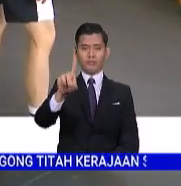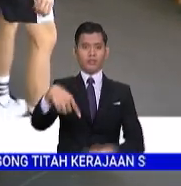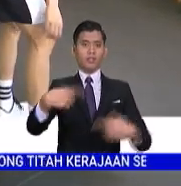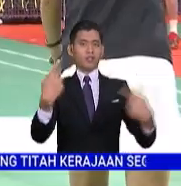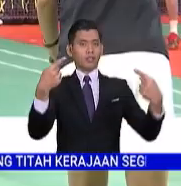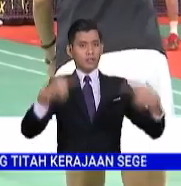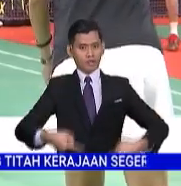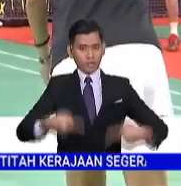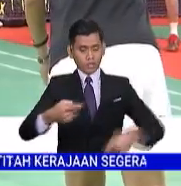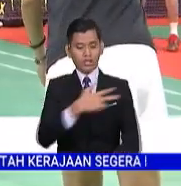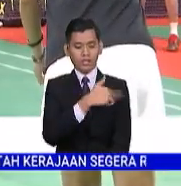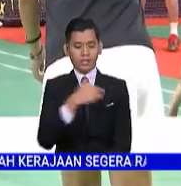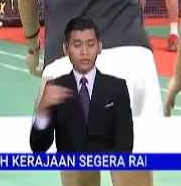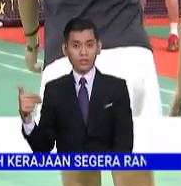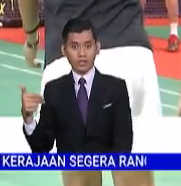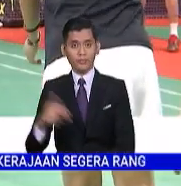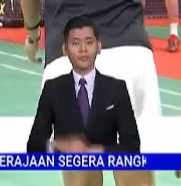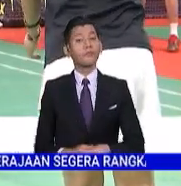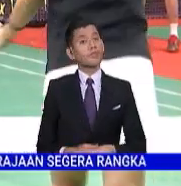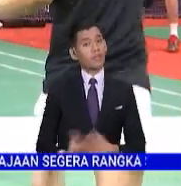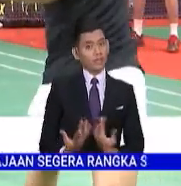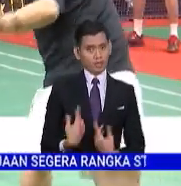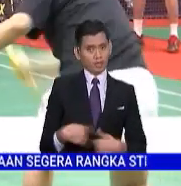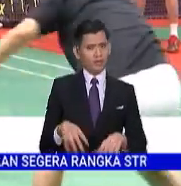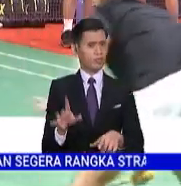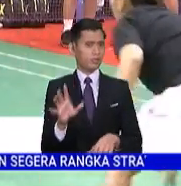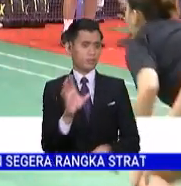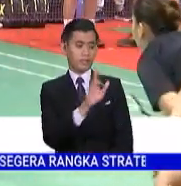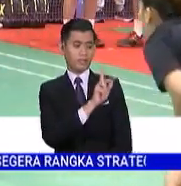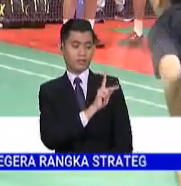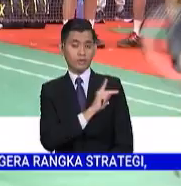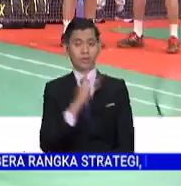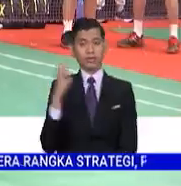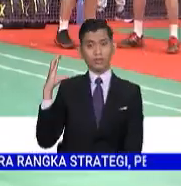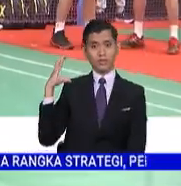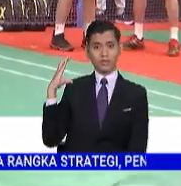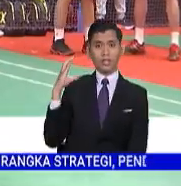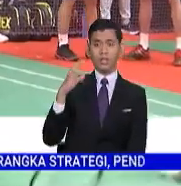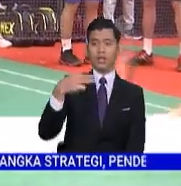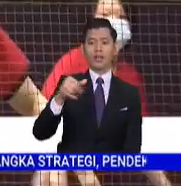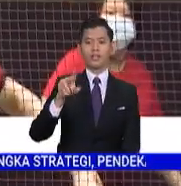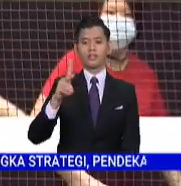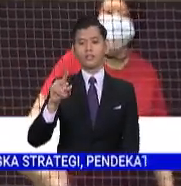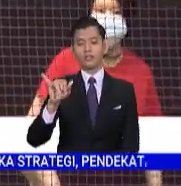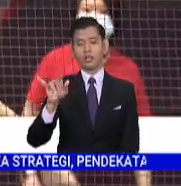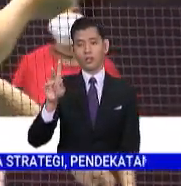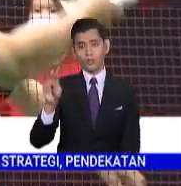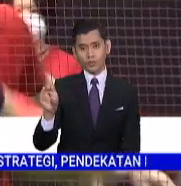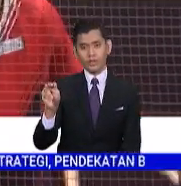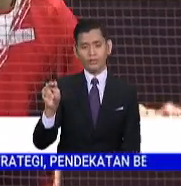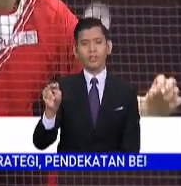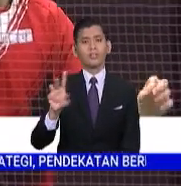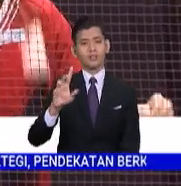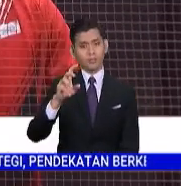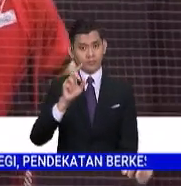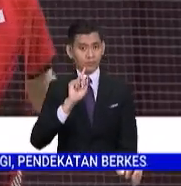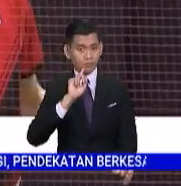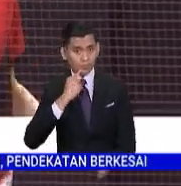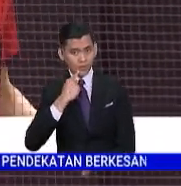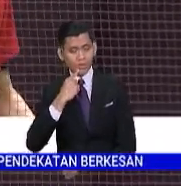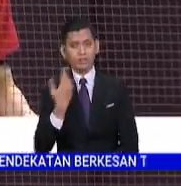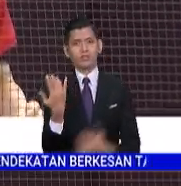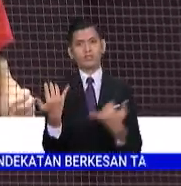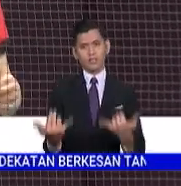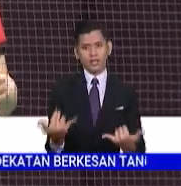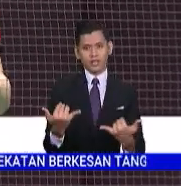Masters. Dalam perkembangan yang sama, Ketua Jurulatih Perseorangan Lelaki Negara Hendrawan menegaskan buat ketika ini